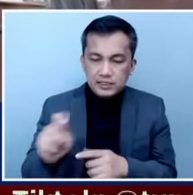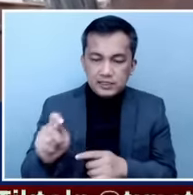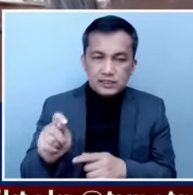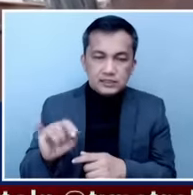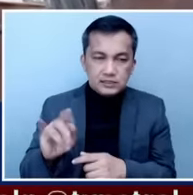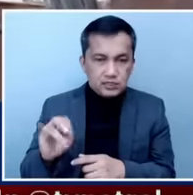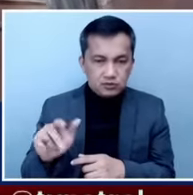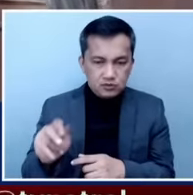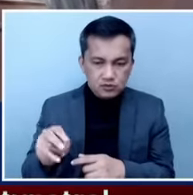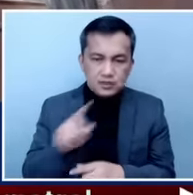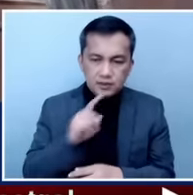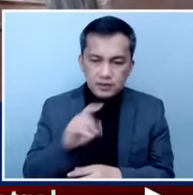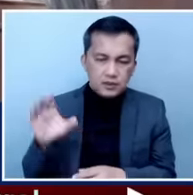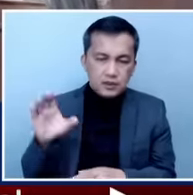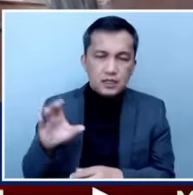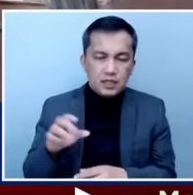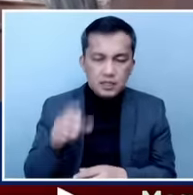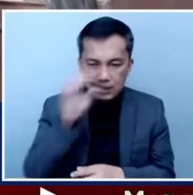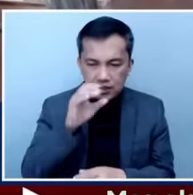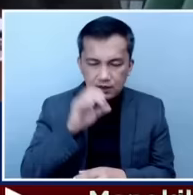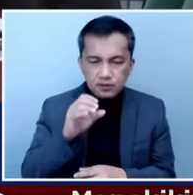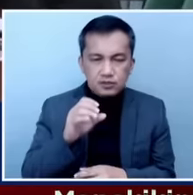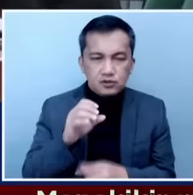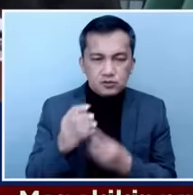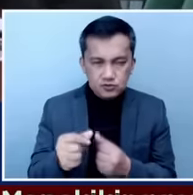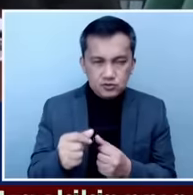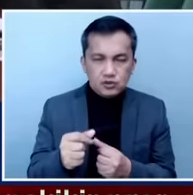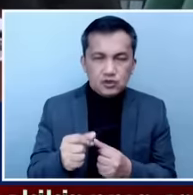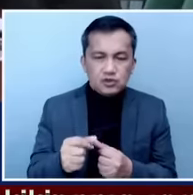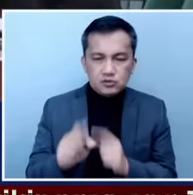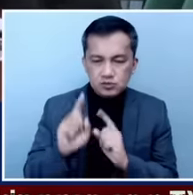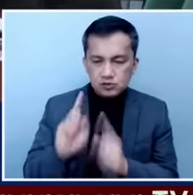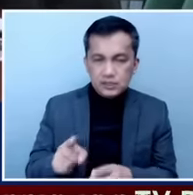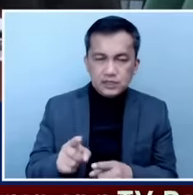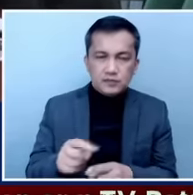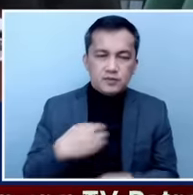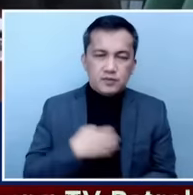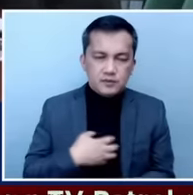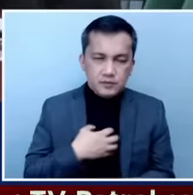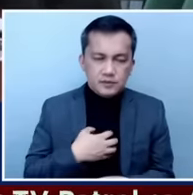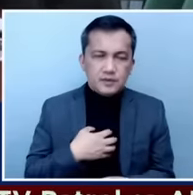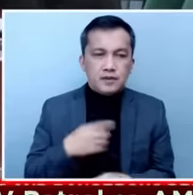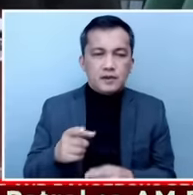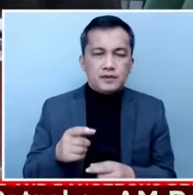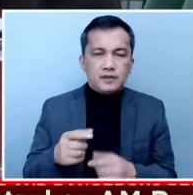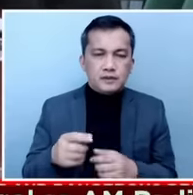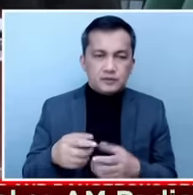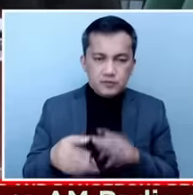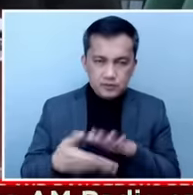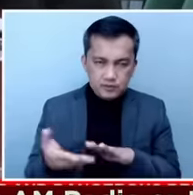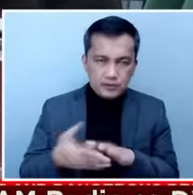para matugunan ang hinaing ng mga Lotto agents. Willard Cheng, ABS-CBN News.